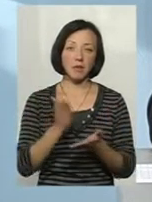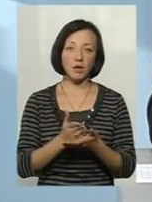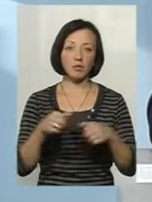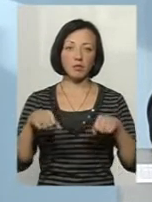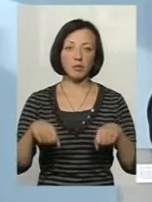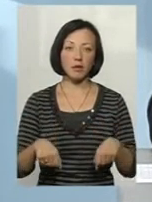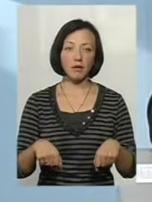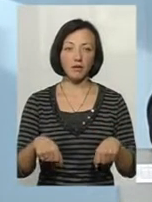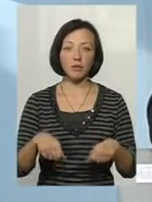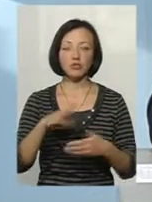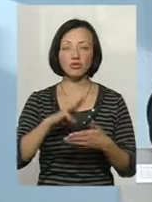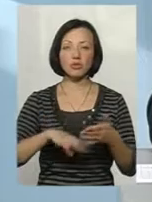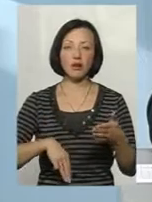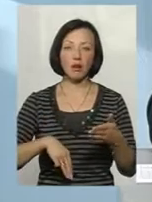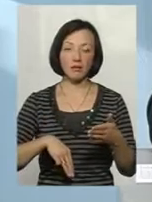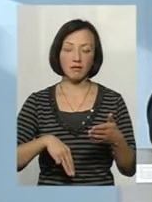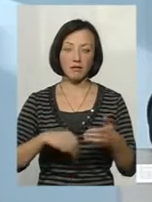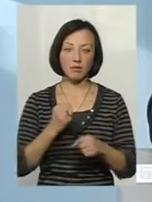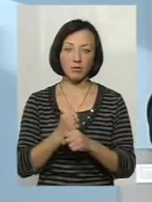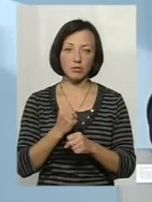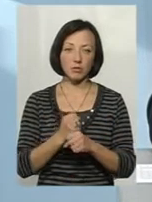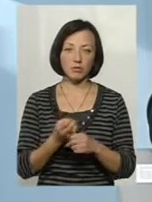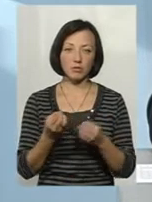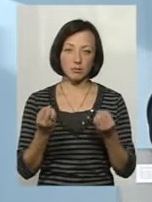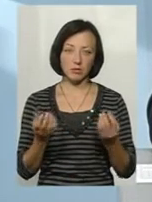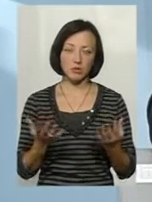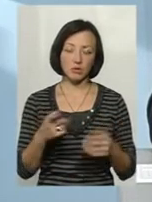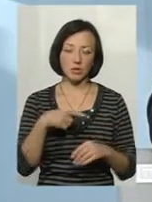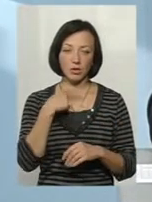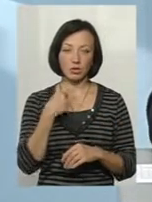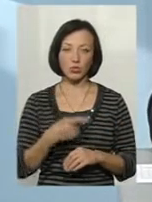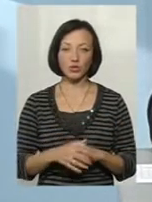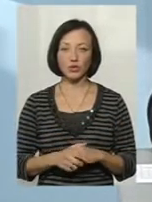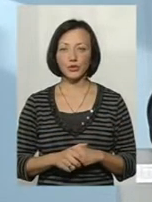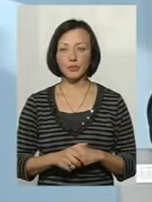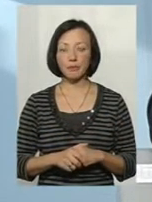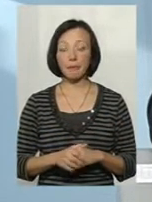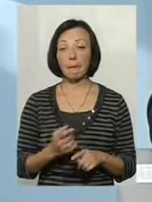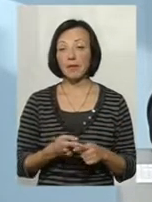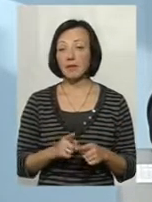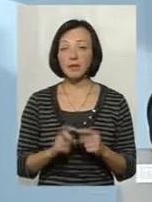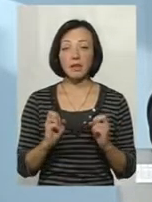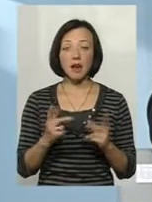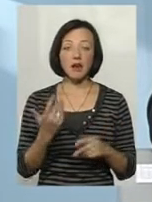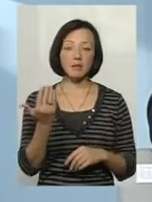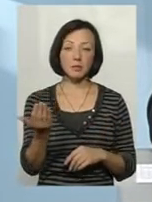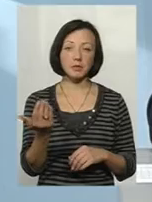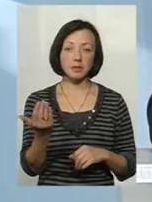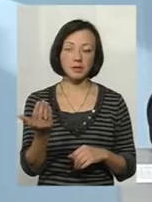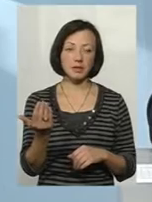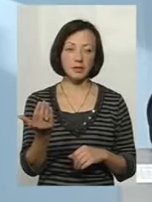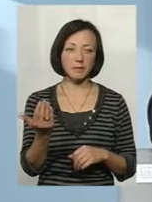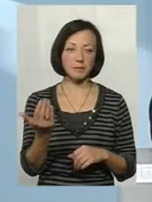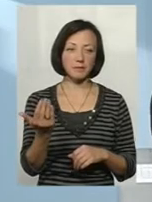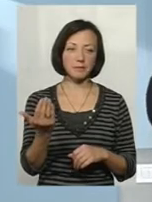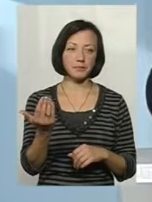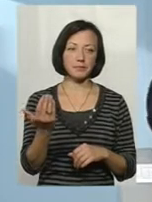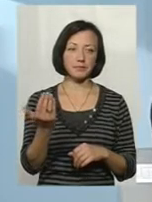право накладати адміністративні стягнення, попросту кажучи, штраф. Ну, це вже якби їхня,